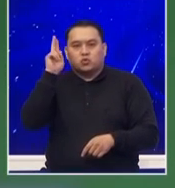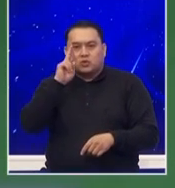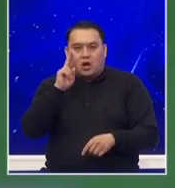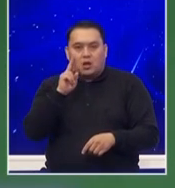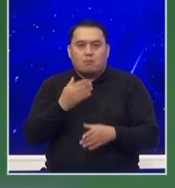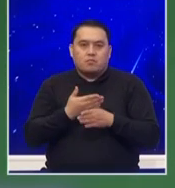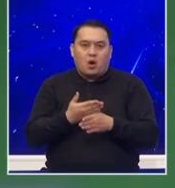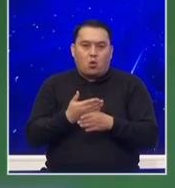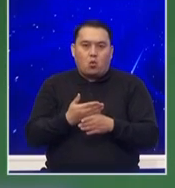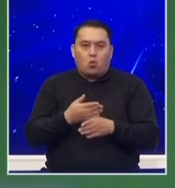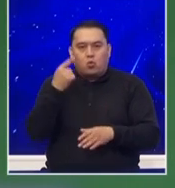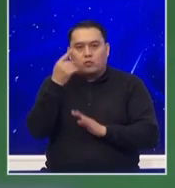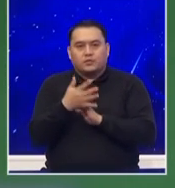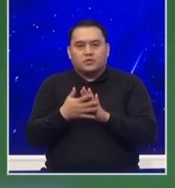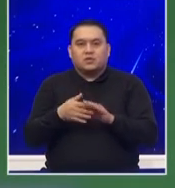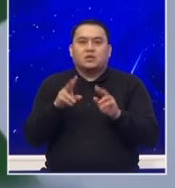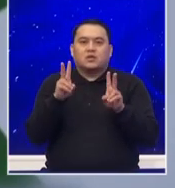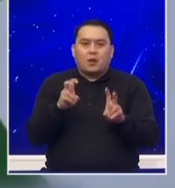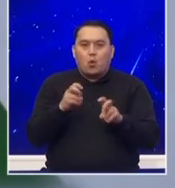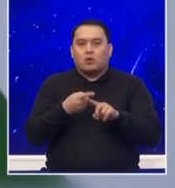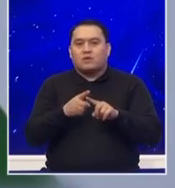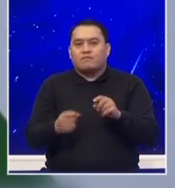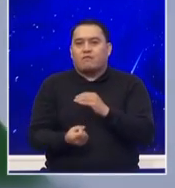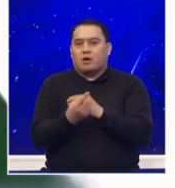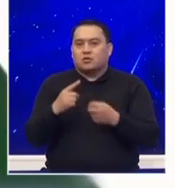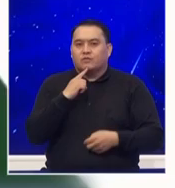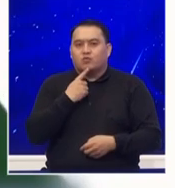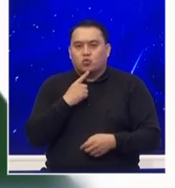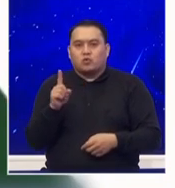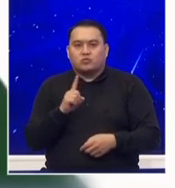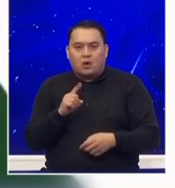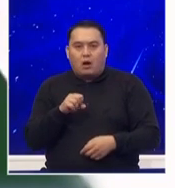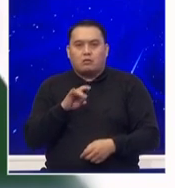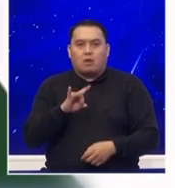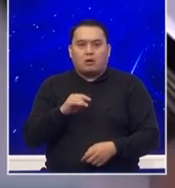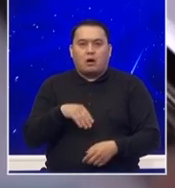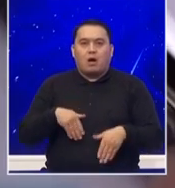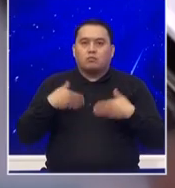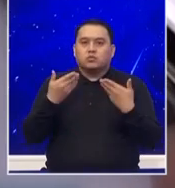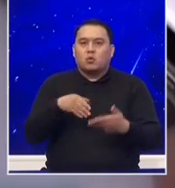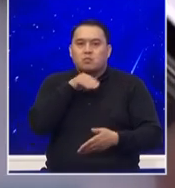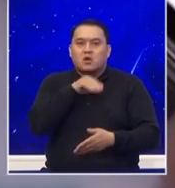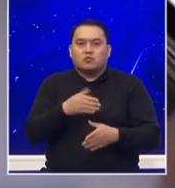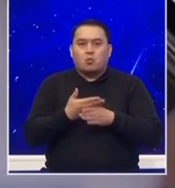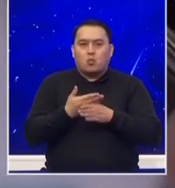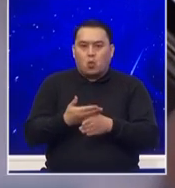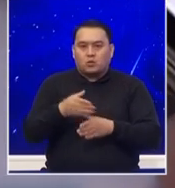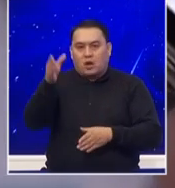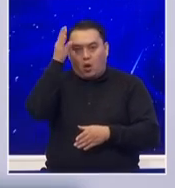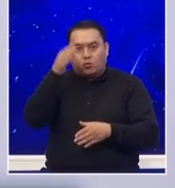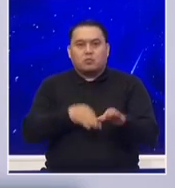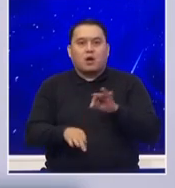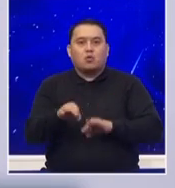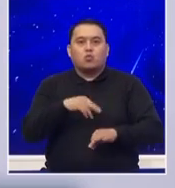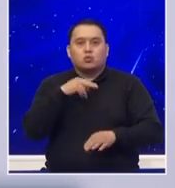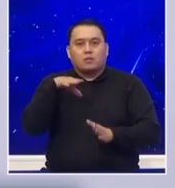обучение помогли углубиться в тему. В ходе работы возникали и трудности, поэтому Алар обратился за профессиональной помощью. К научному проекту